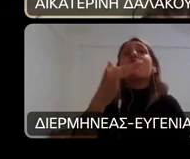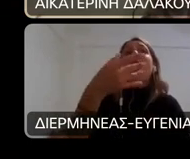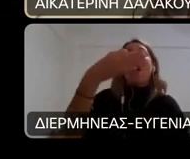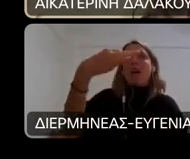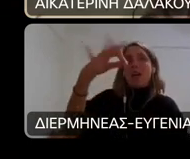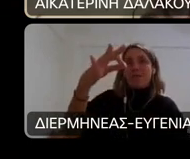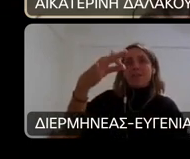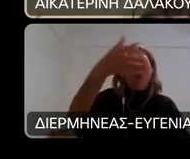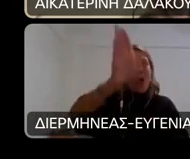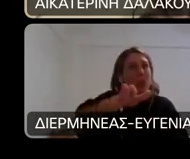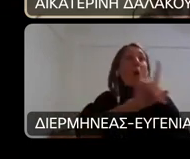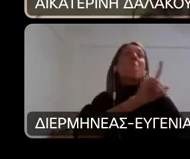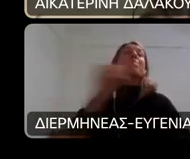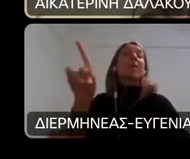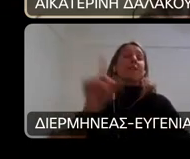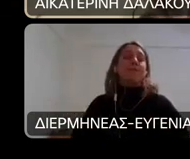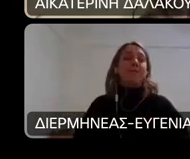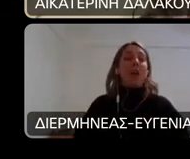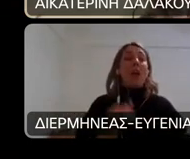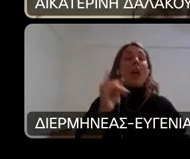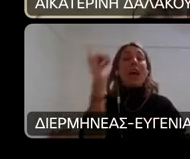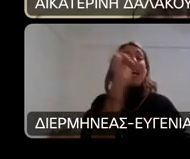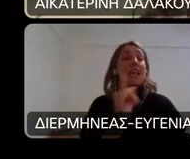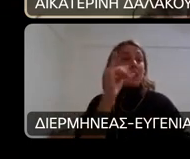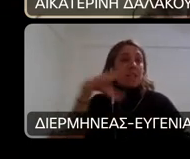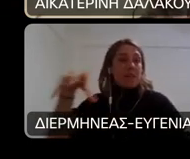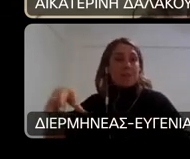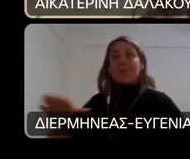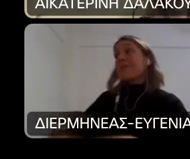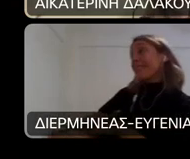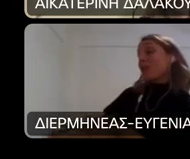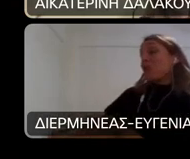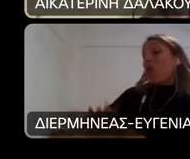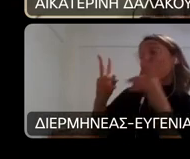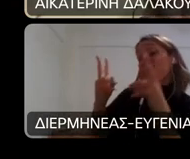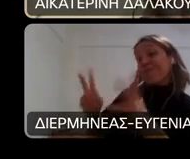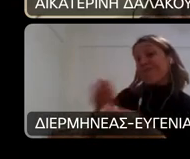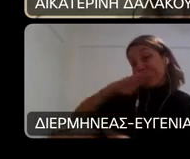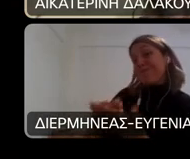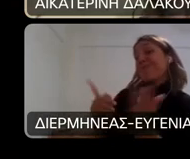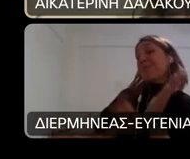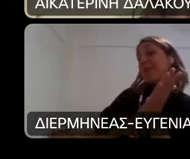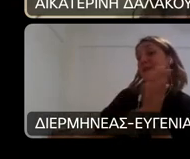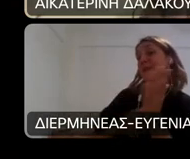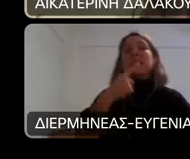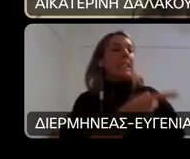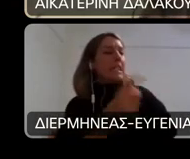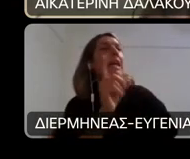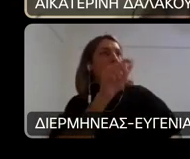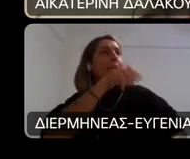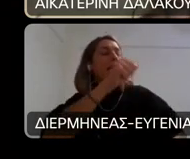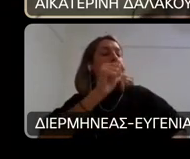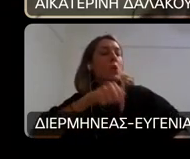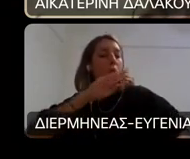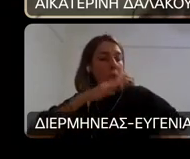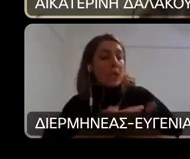σεξιστική. Στο επίπεδο του Ιδρύματος. Πρέπει να ολοκληρώνεται. Ναι, ναι, κλείνω. Δεν το έχω αυτό. Κλείνω. Έτσι κι